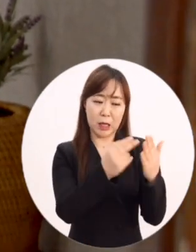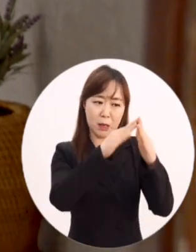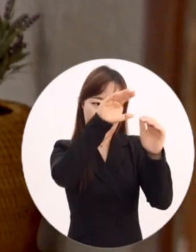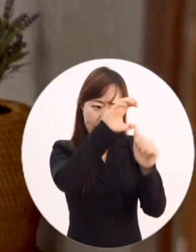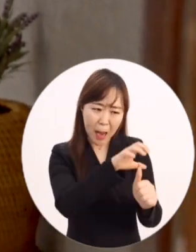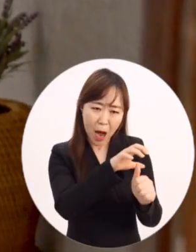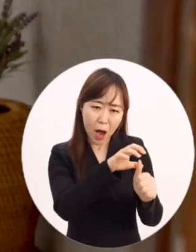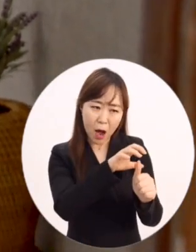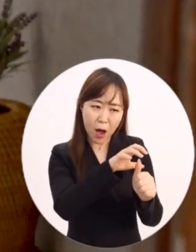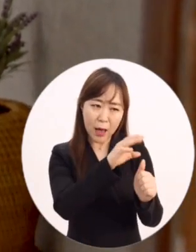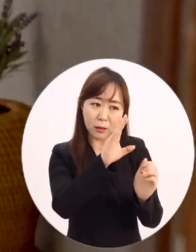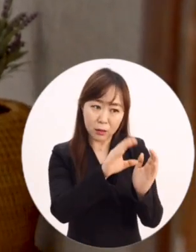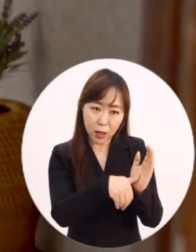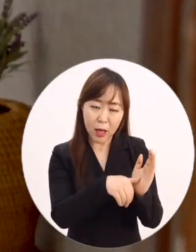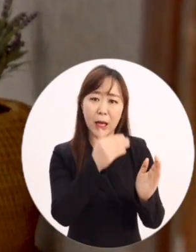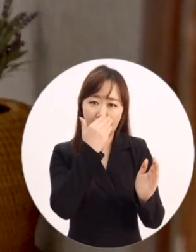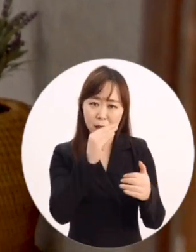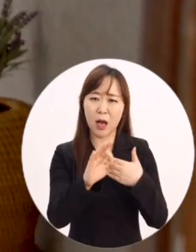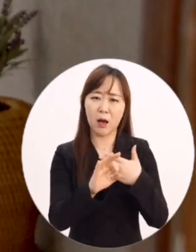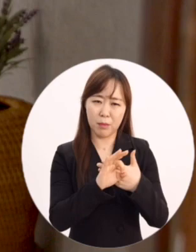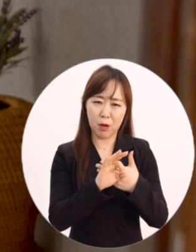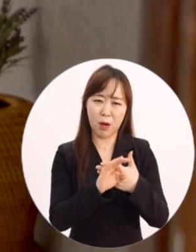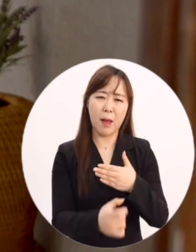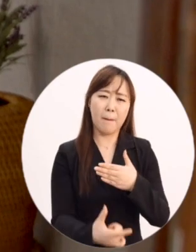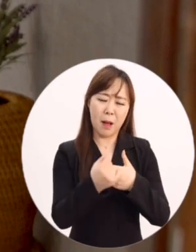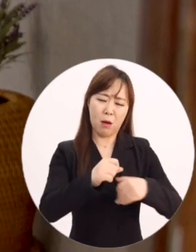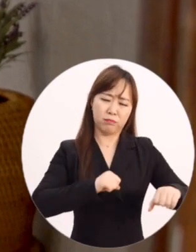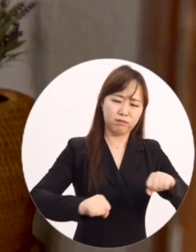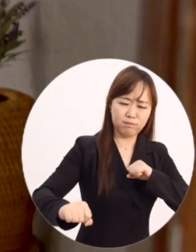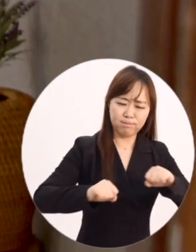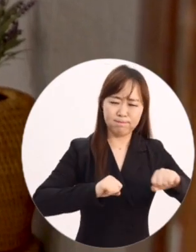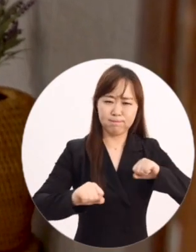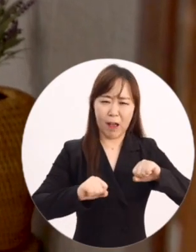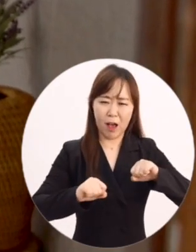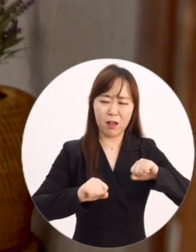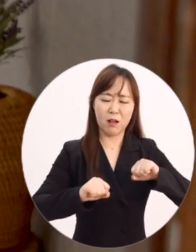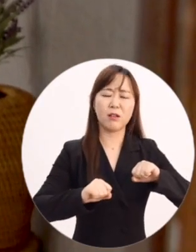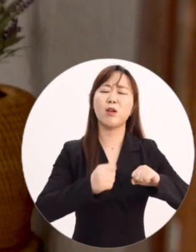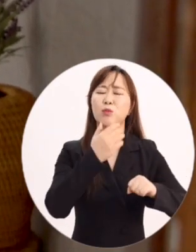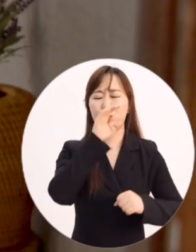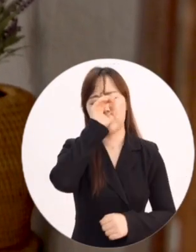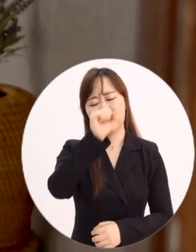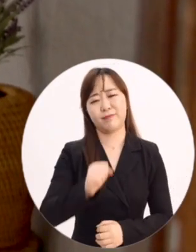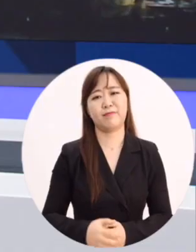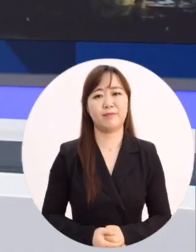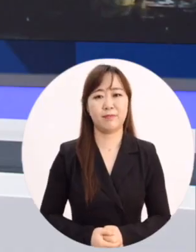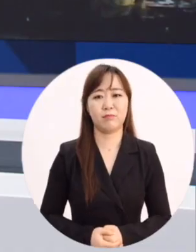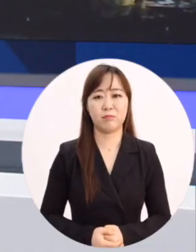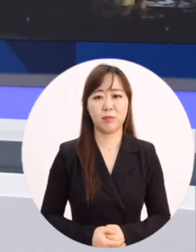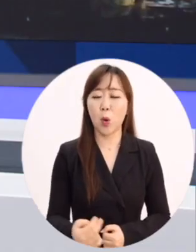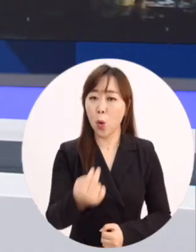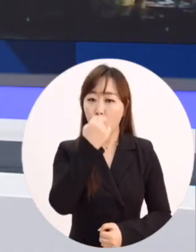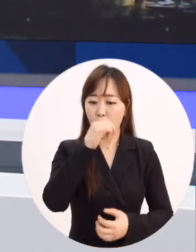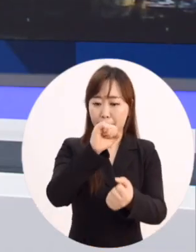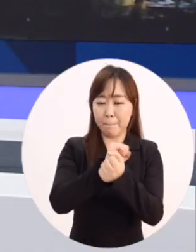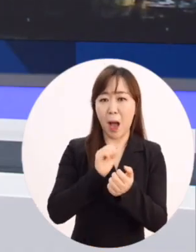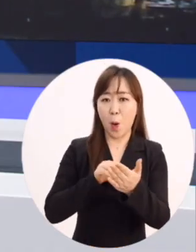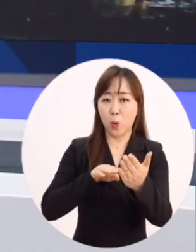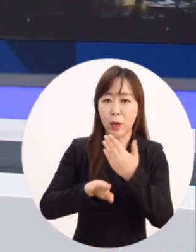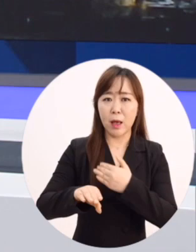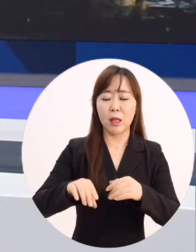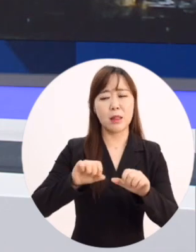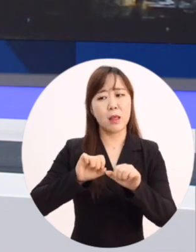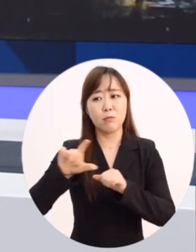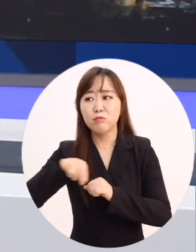기간 중에도 가능하다면 최대한 빠른 시일에 움직임을 시작하는 것이 좋습니다. 호흡기 감염 이후